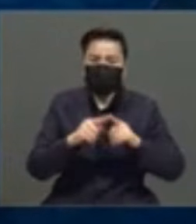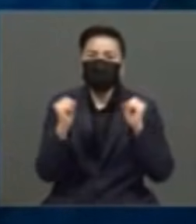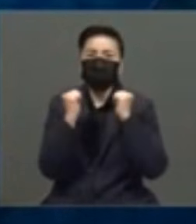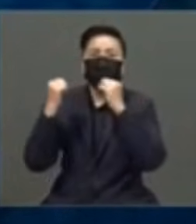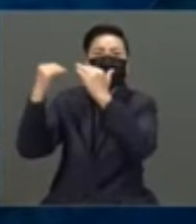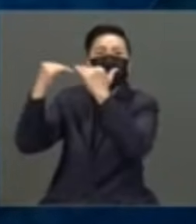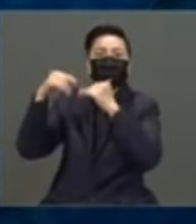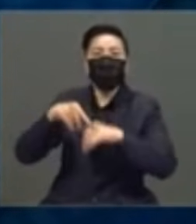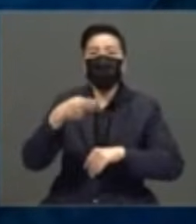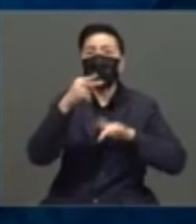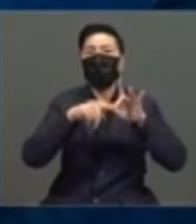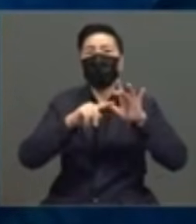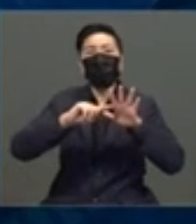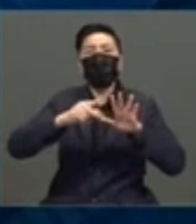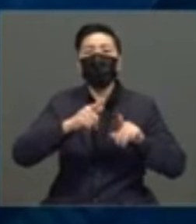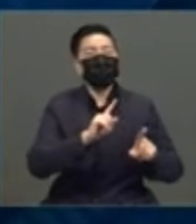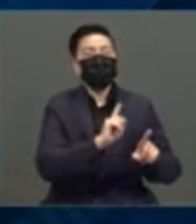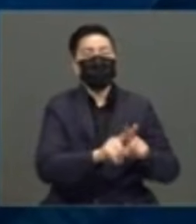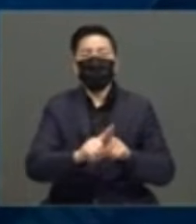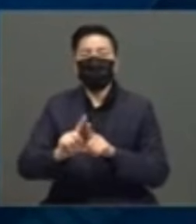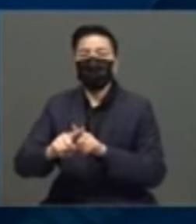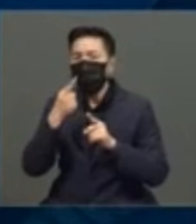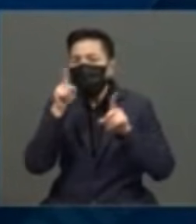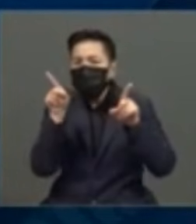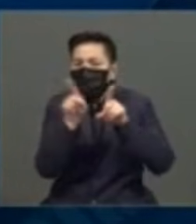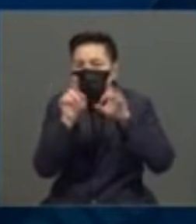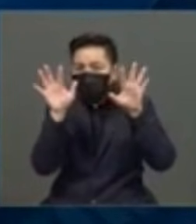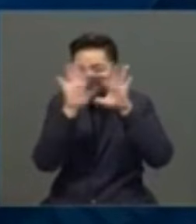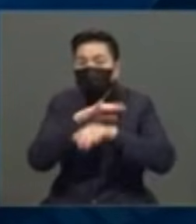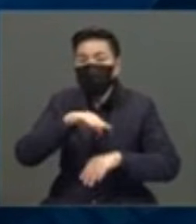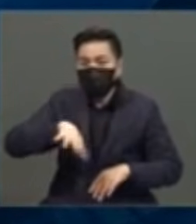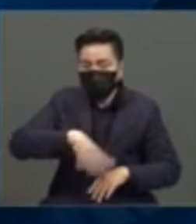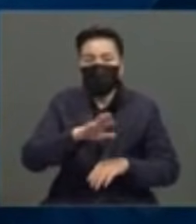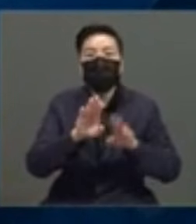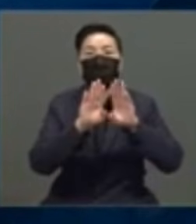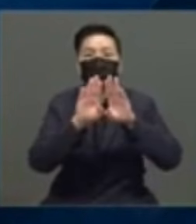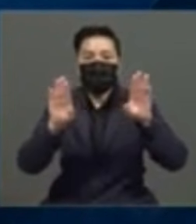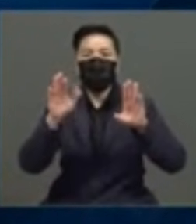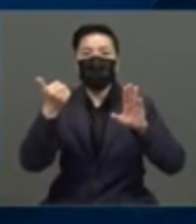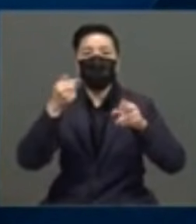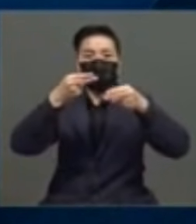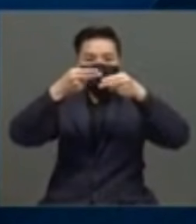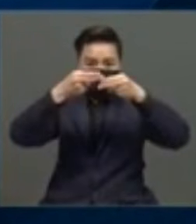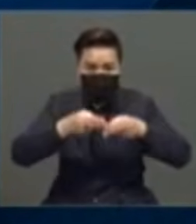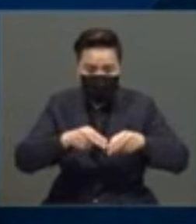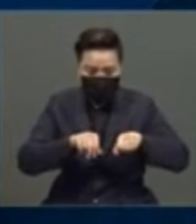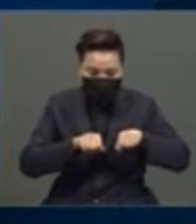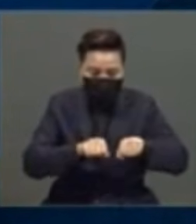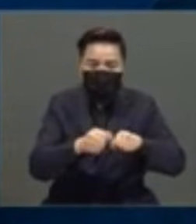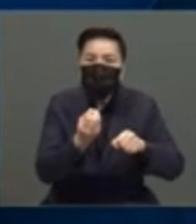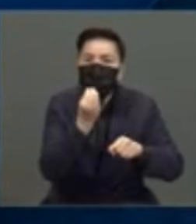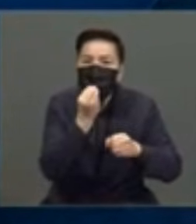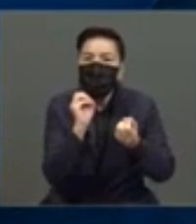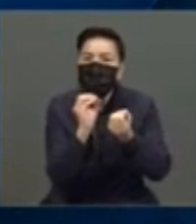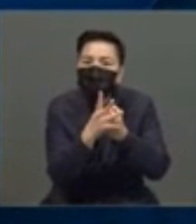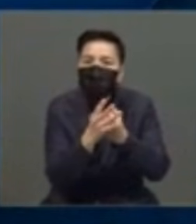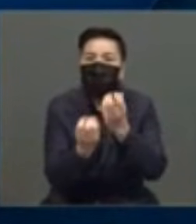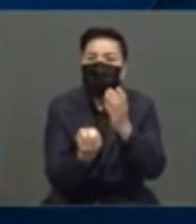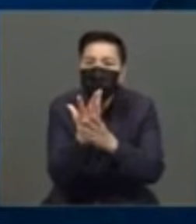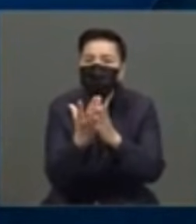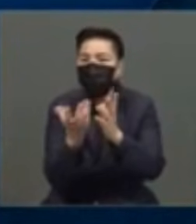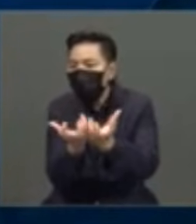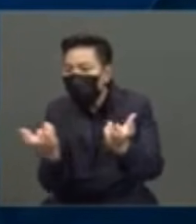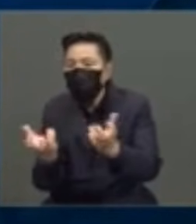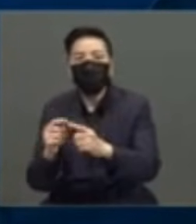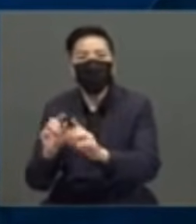การอื่นนะครับที่มีลักษณะคล้ายกันให้เปิดบริการได้เฉพาะซุปเปอร์มาร์เก็ตและแผนกย